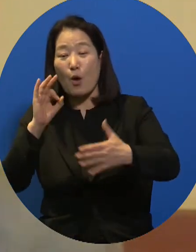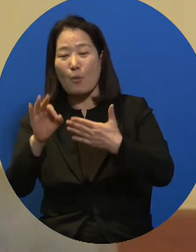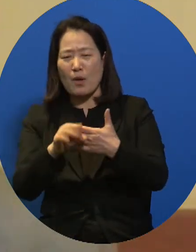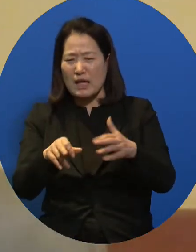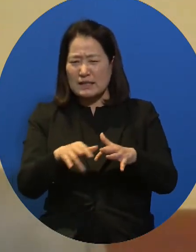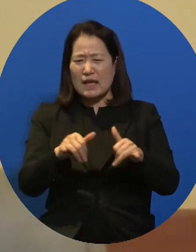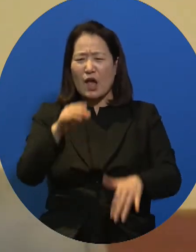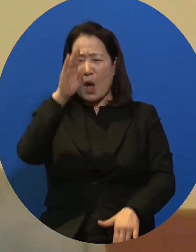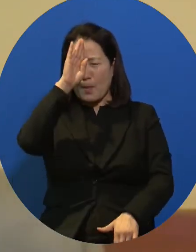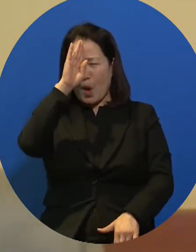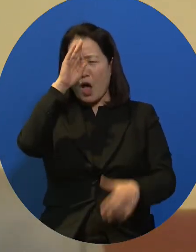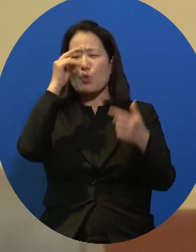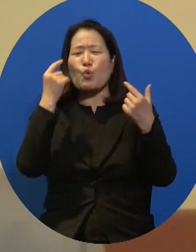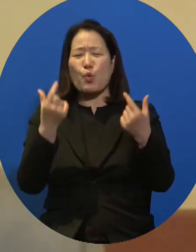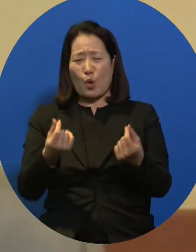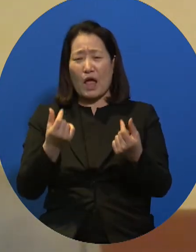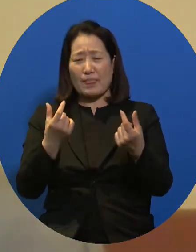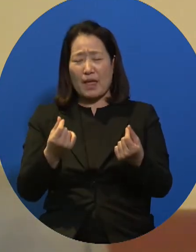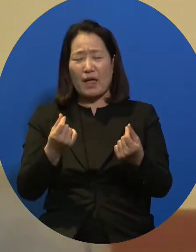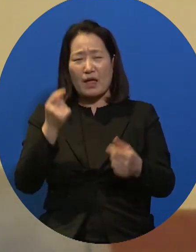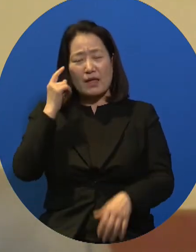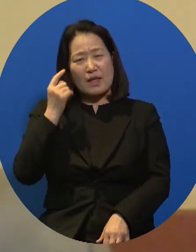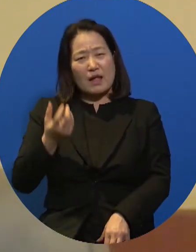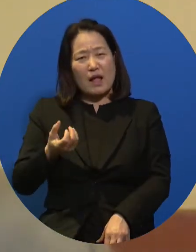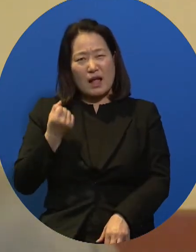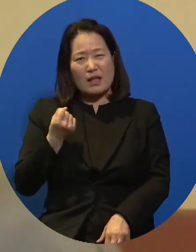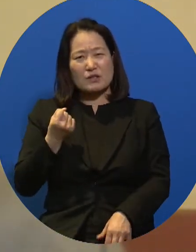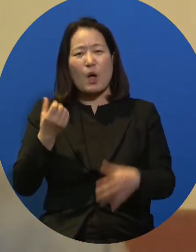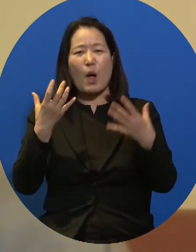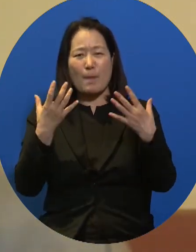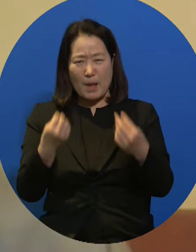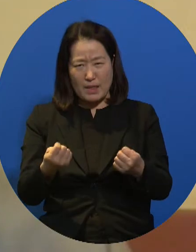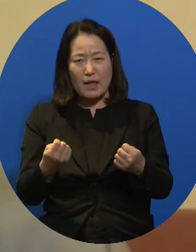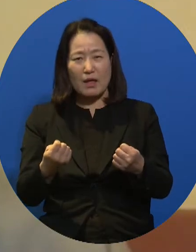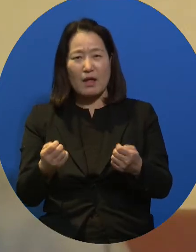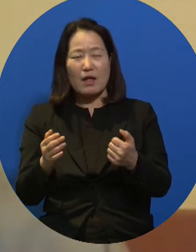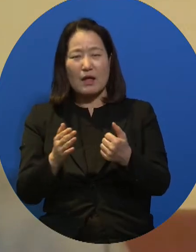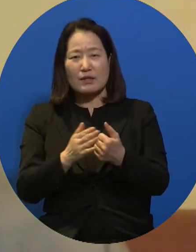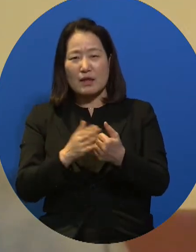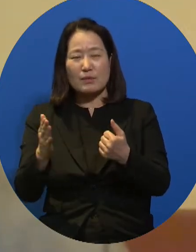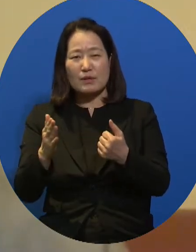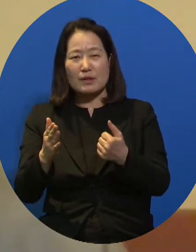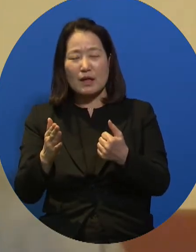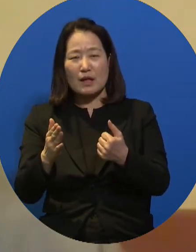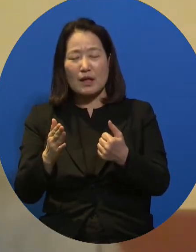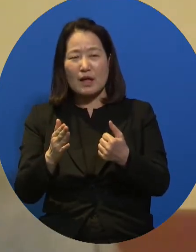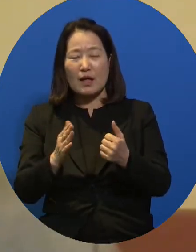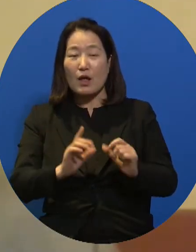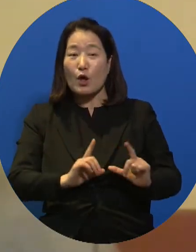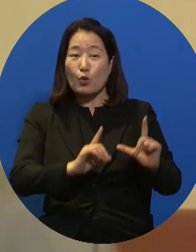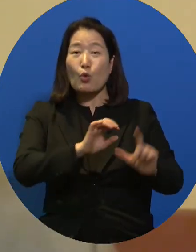질병으로만 생각하는 접근은 여전히 팽배합니다. 그렇기 때문에 특히 동유럽과 또